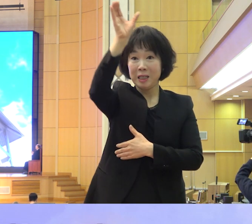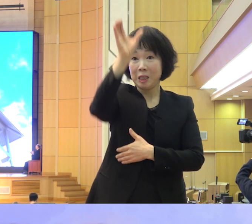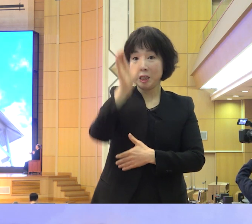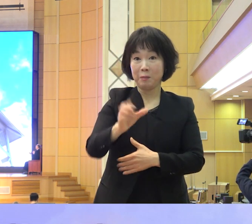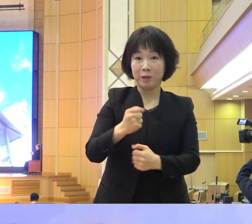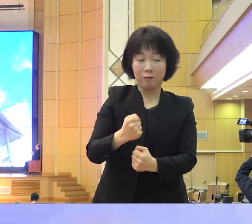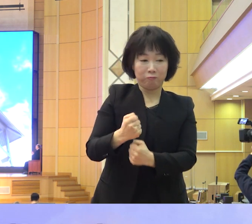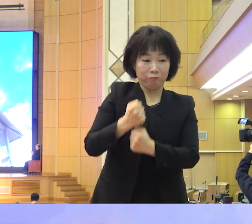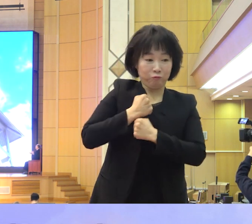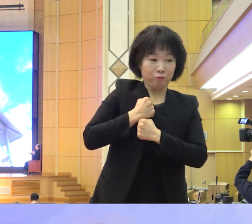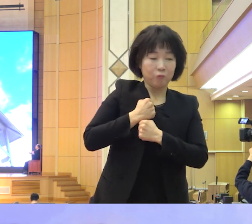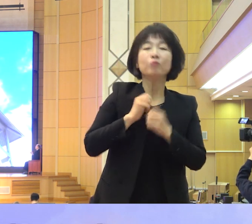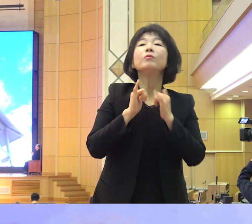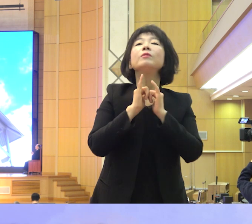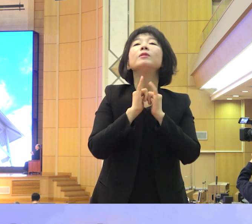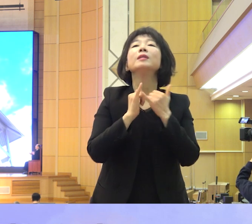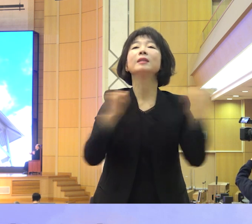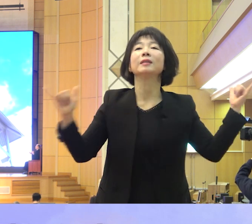십자가